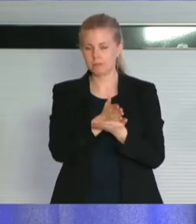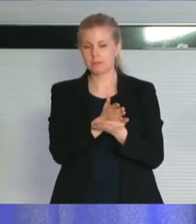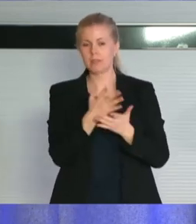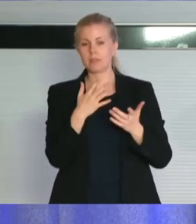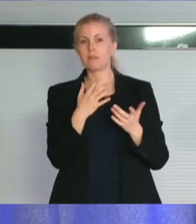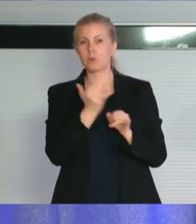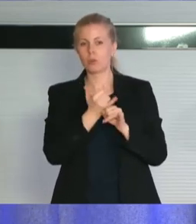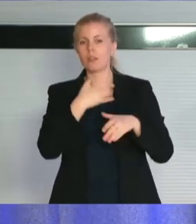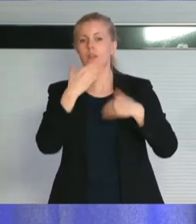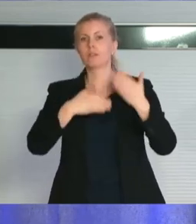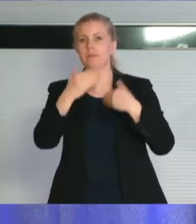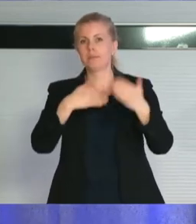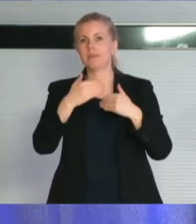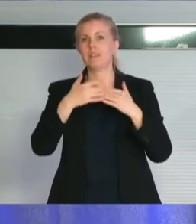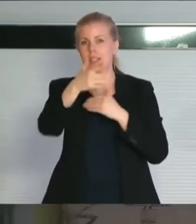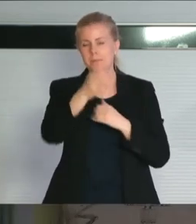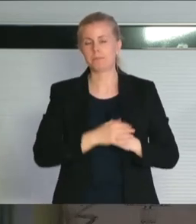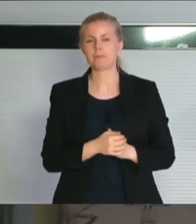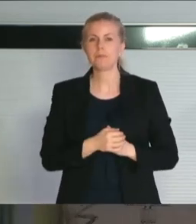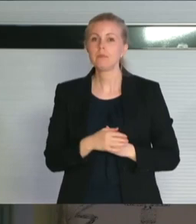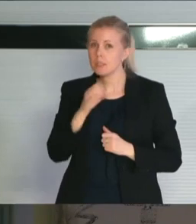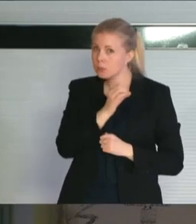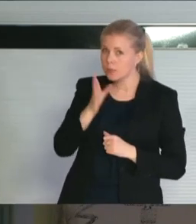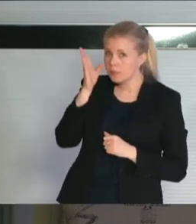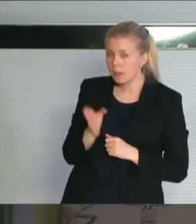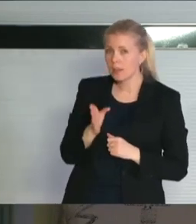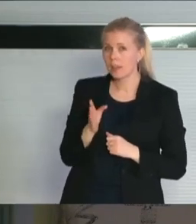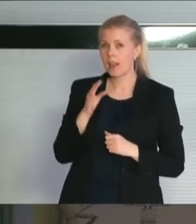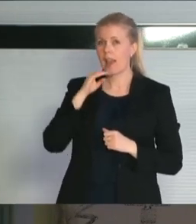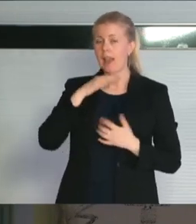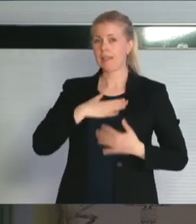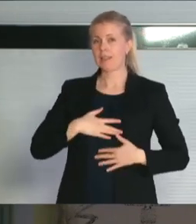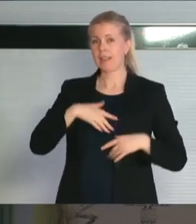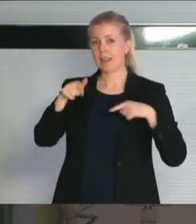videre. Tusen takk, og da gir jeg ordet til Helsedirektoratet.